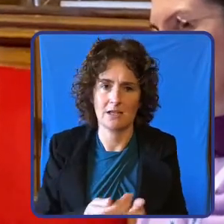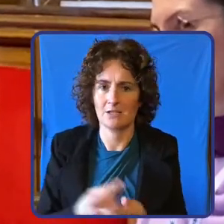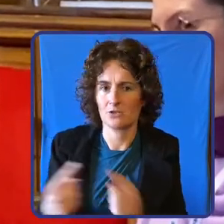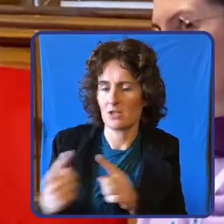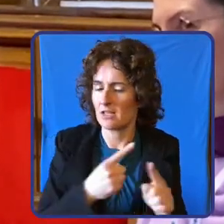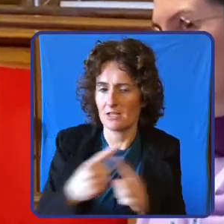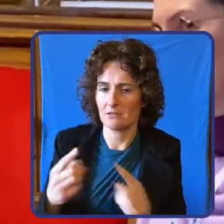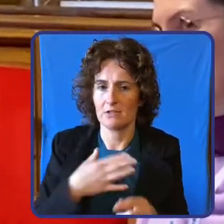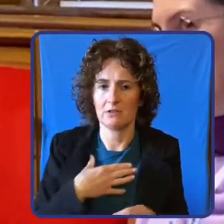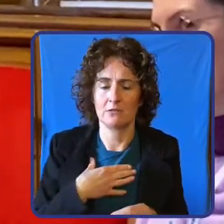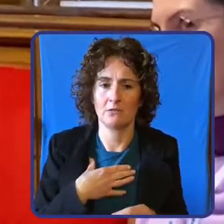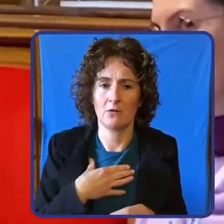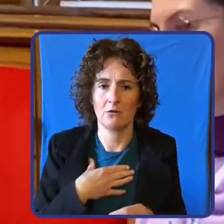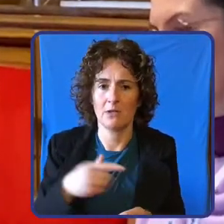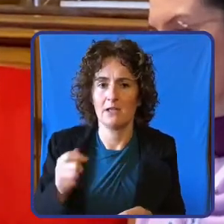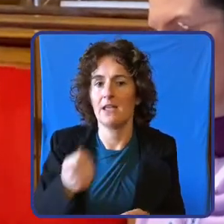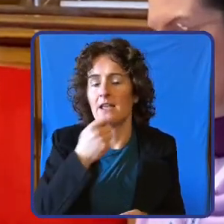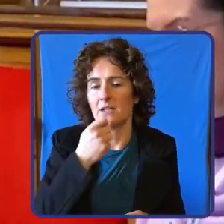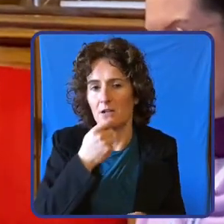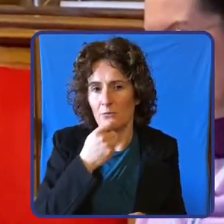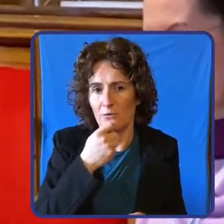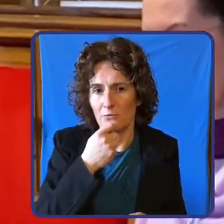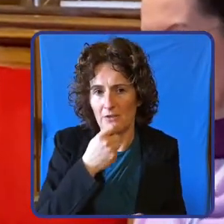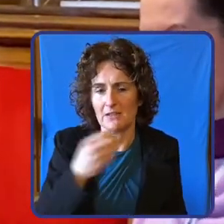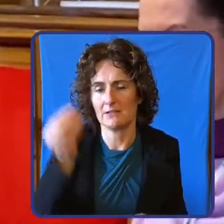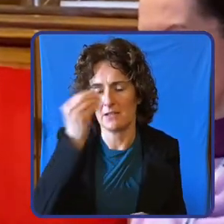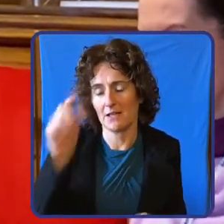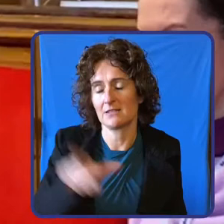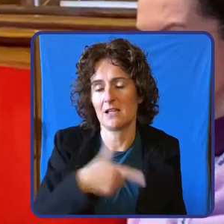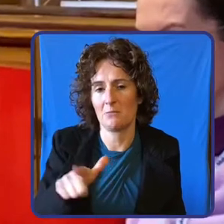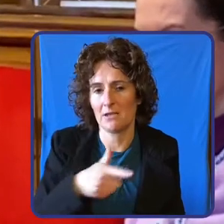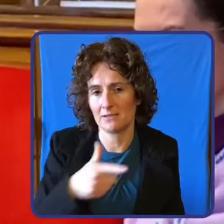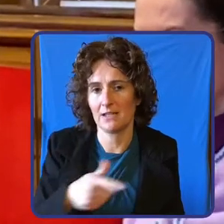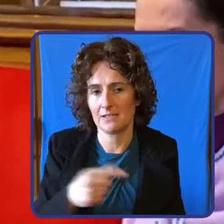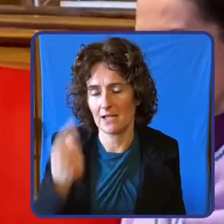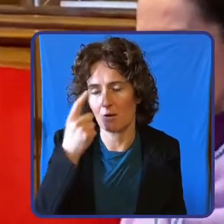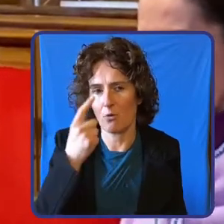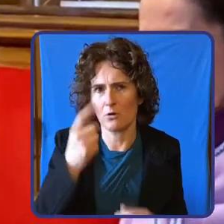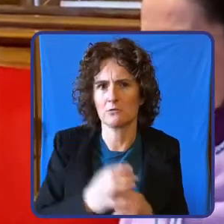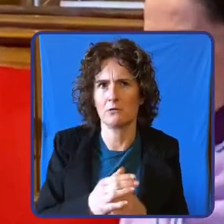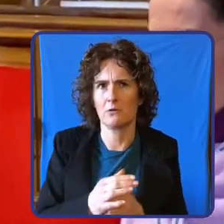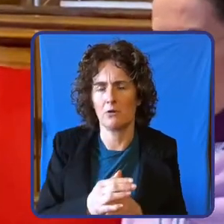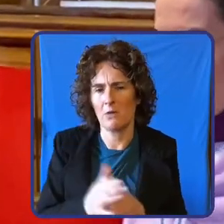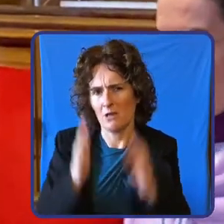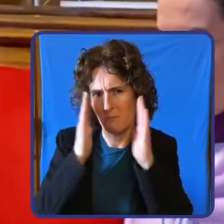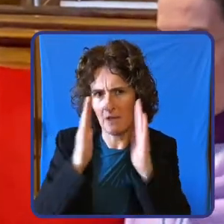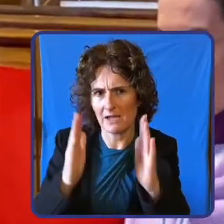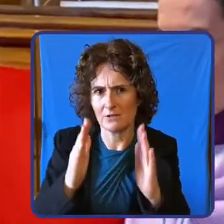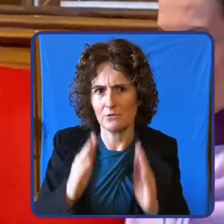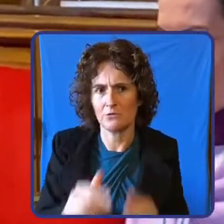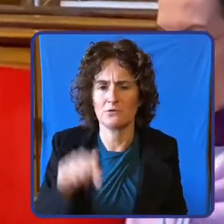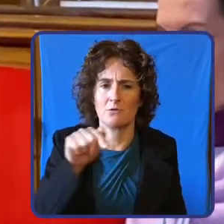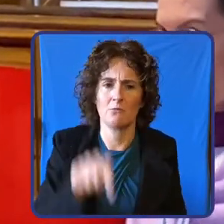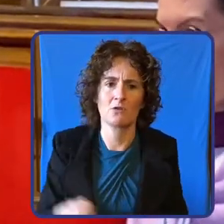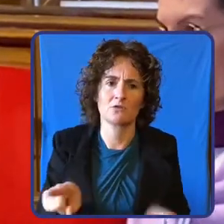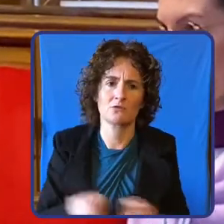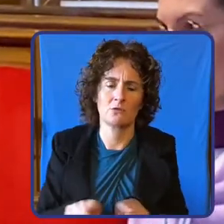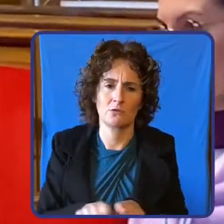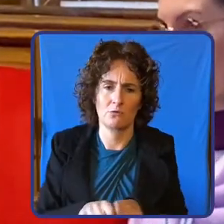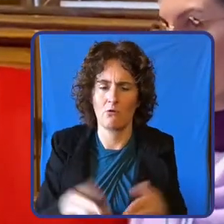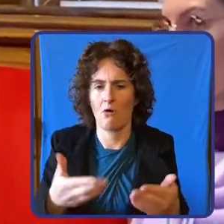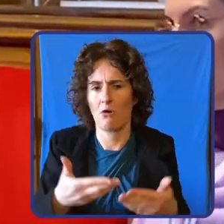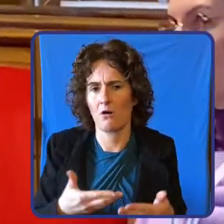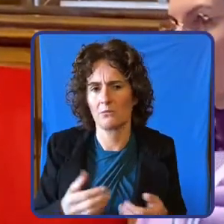meg hogy értelmetlen. Én a büfét tartom teljesen értelmetlennek, és ott mondom meggyőződésem, hogy ott biztos valami rokon fogja megkapni.